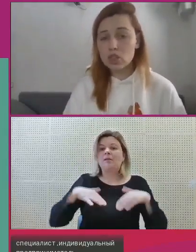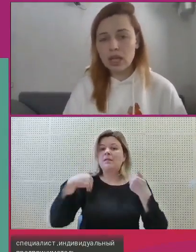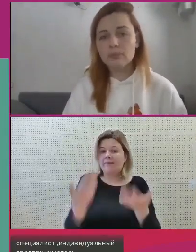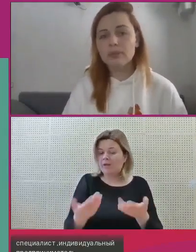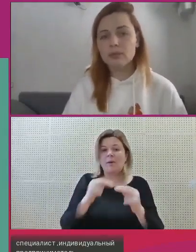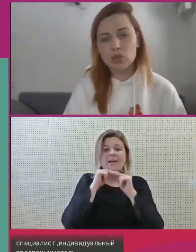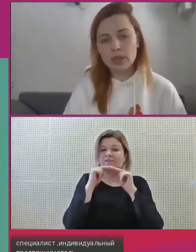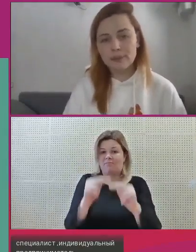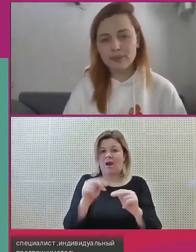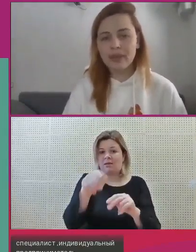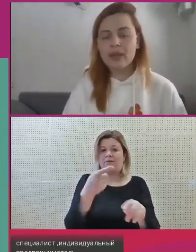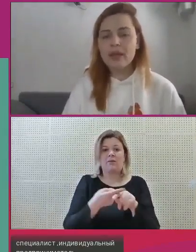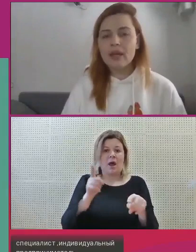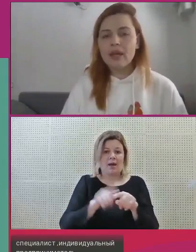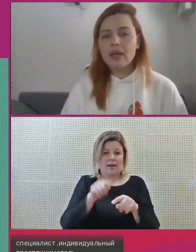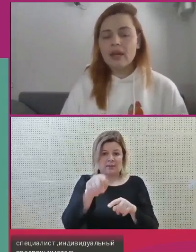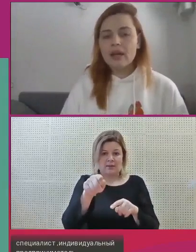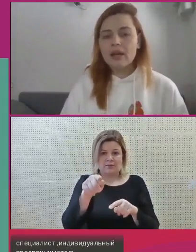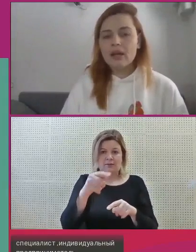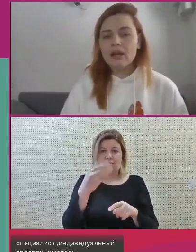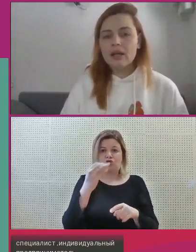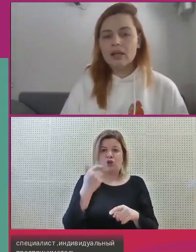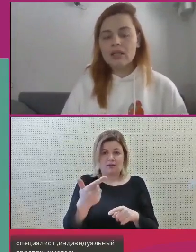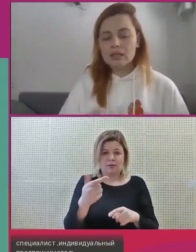пункт, этот шаг, потому что